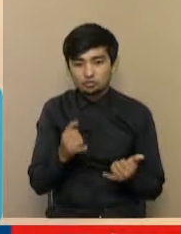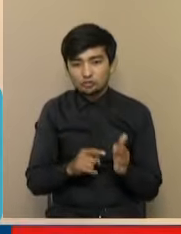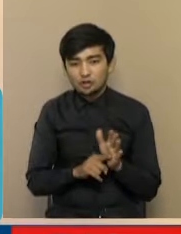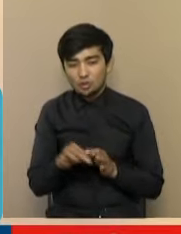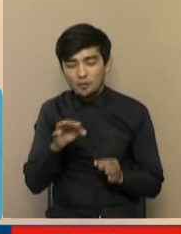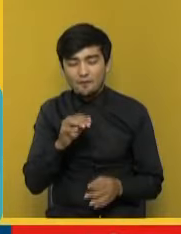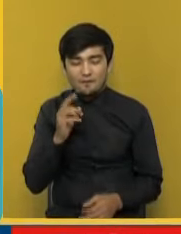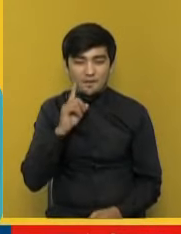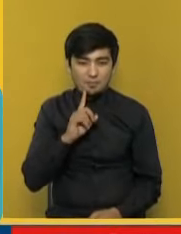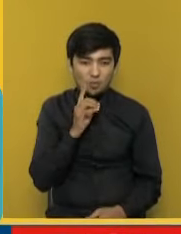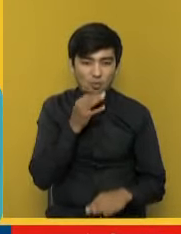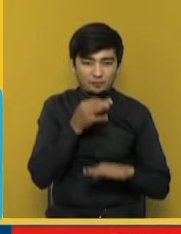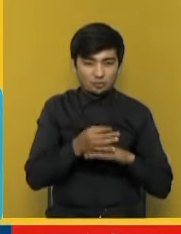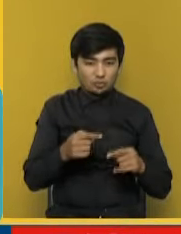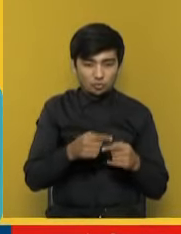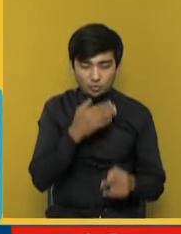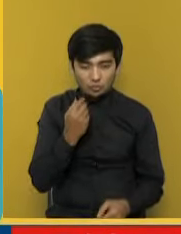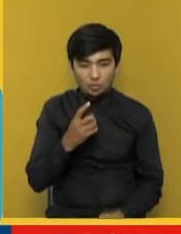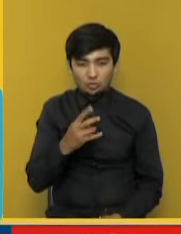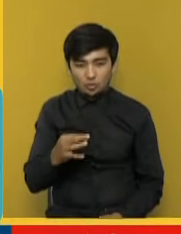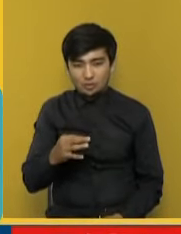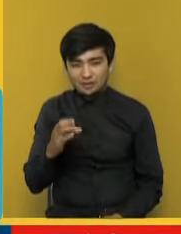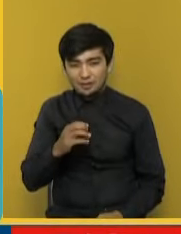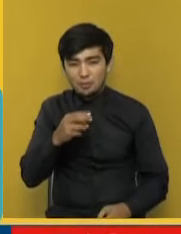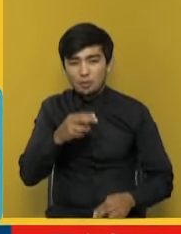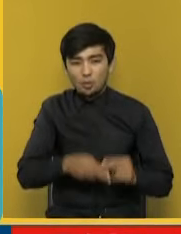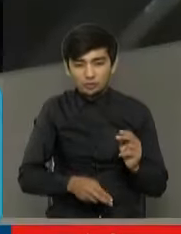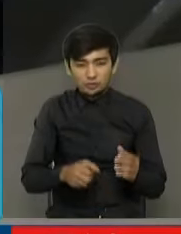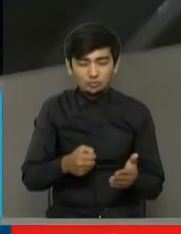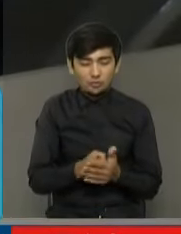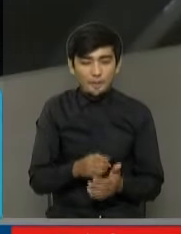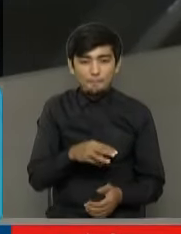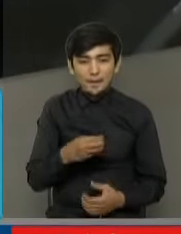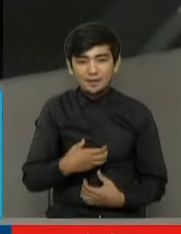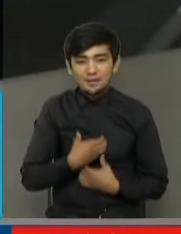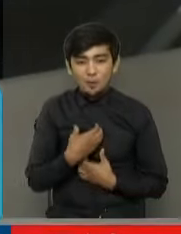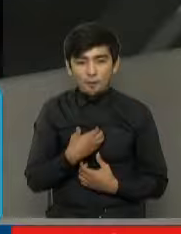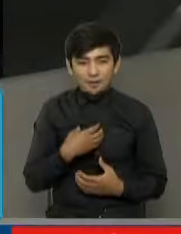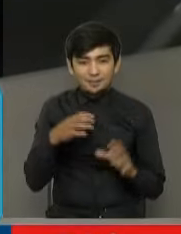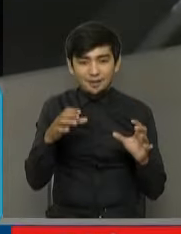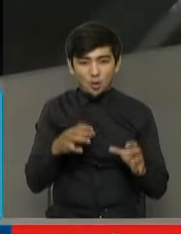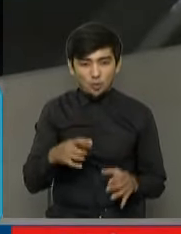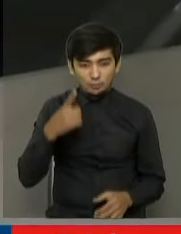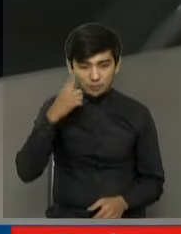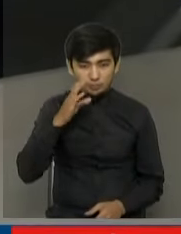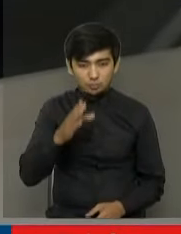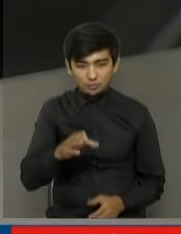жатыр. Жауаптылар қыркүйектің соңына дейін міндетті әлеуметтік медициналық сақтандыру туралы заң жобасын